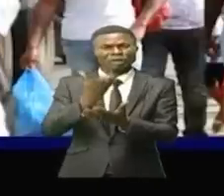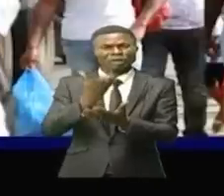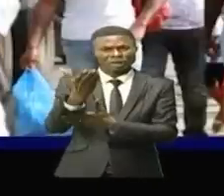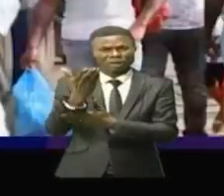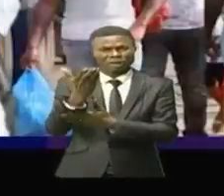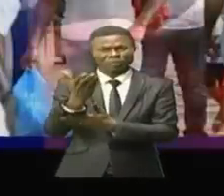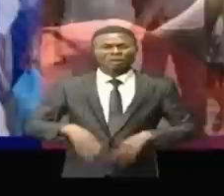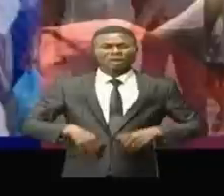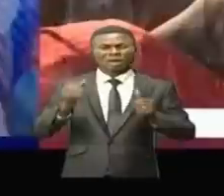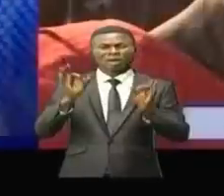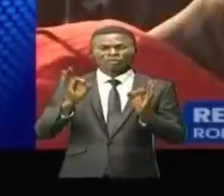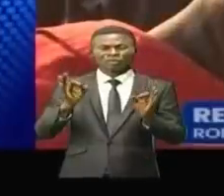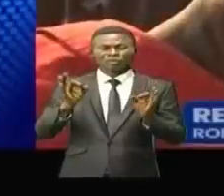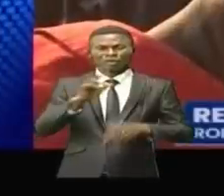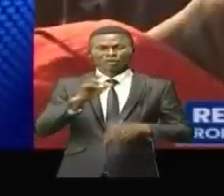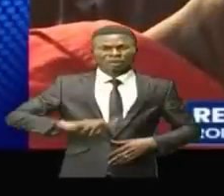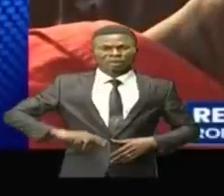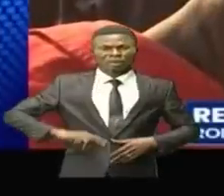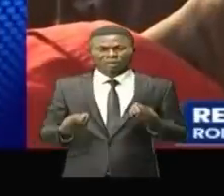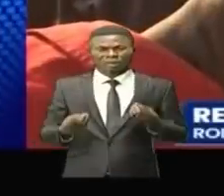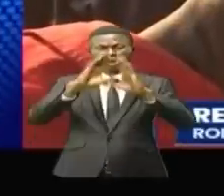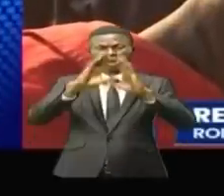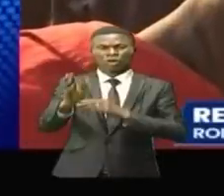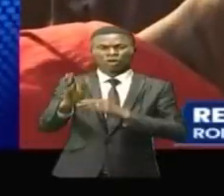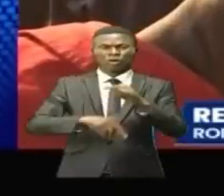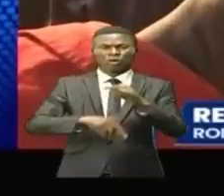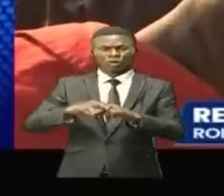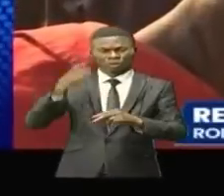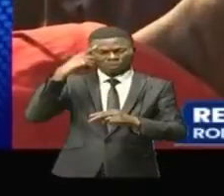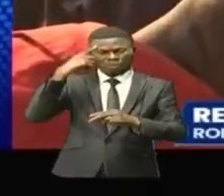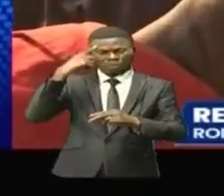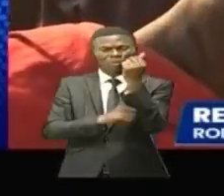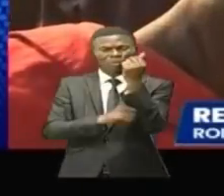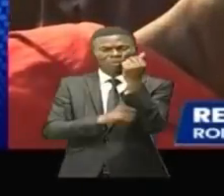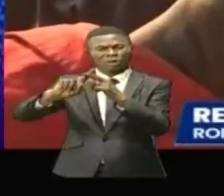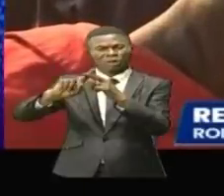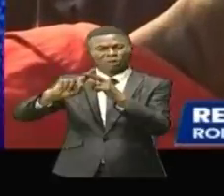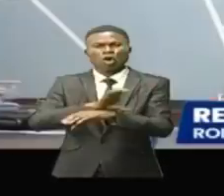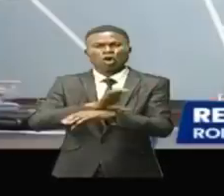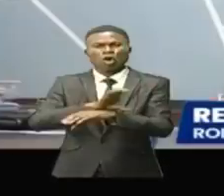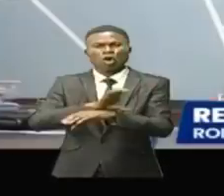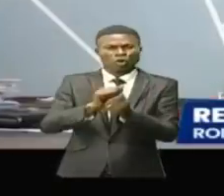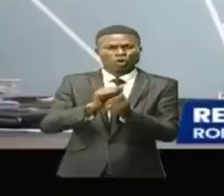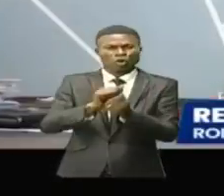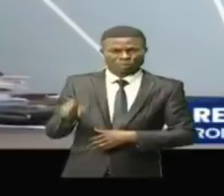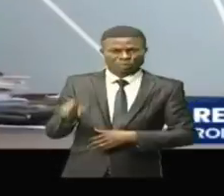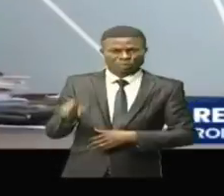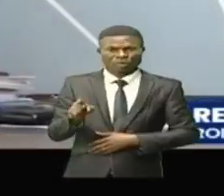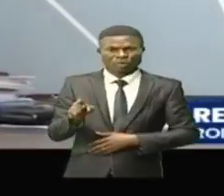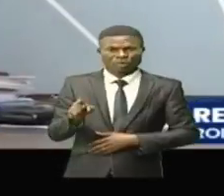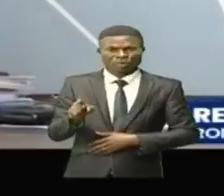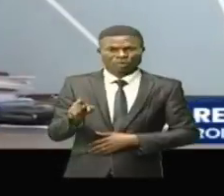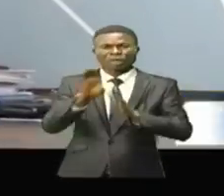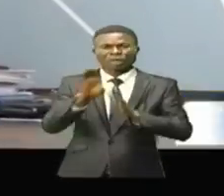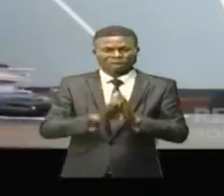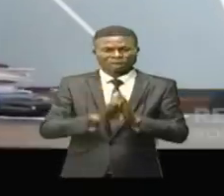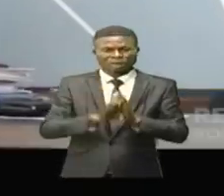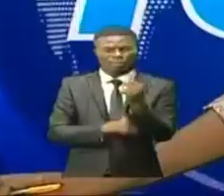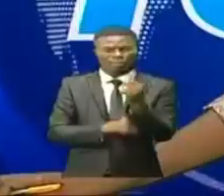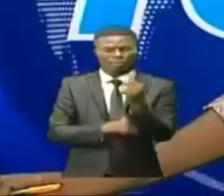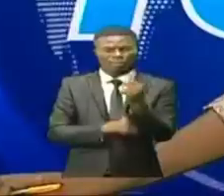vie. À RDC, c'est la Commission nationale pour les réfugiés qui s'occupe de la situation et des conditions de ces